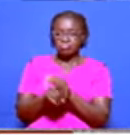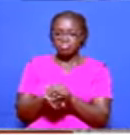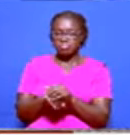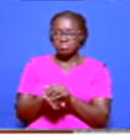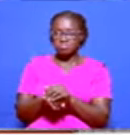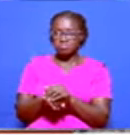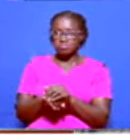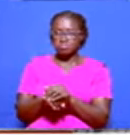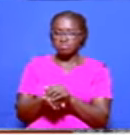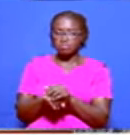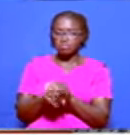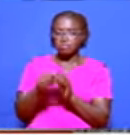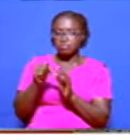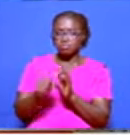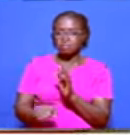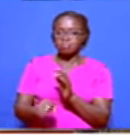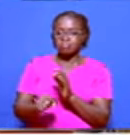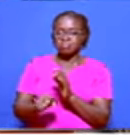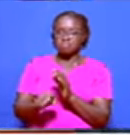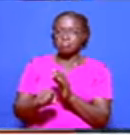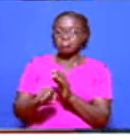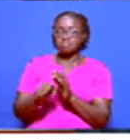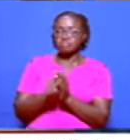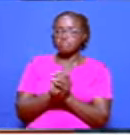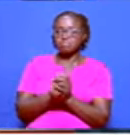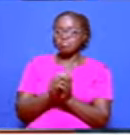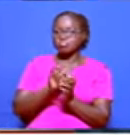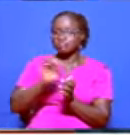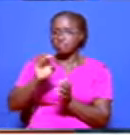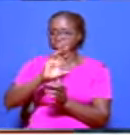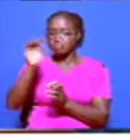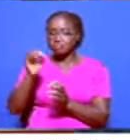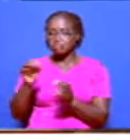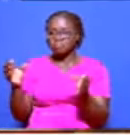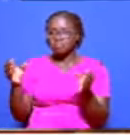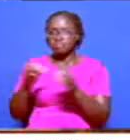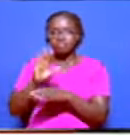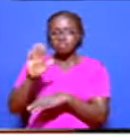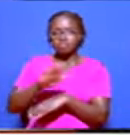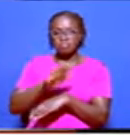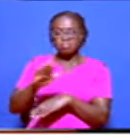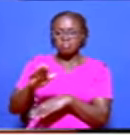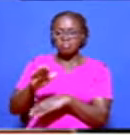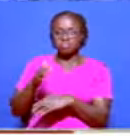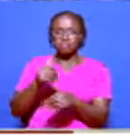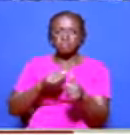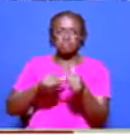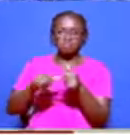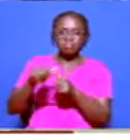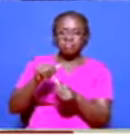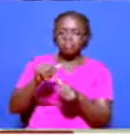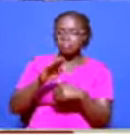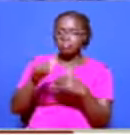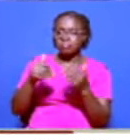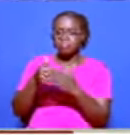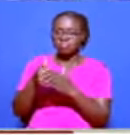Afrika Mashariki limesema idadi ya watu katika kanda hii na pato jumla la kanda hii zitakuwa